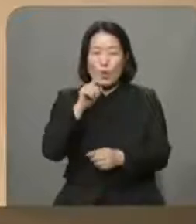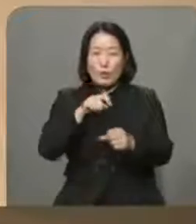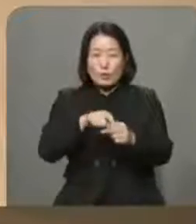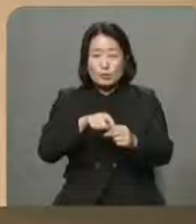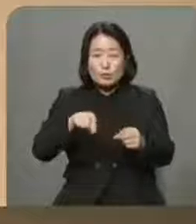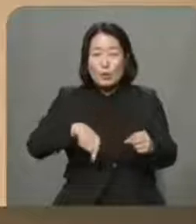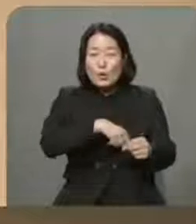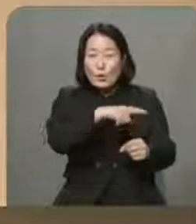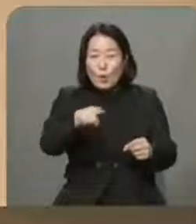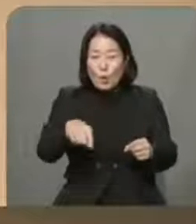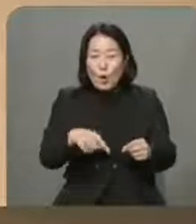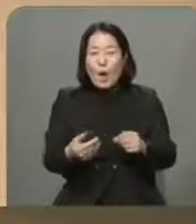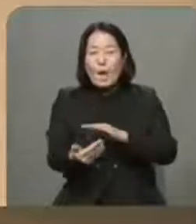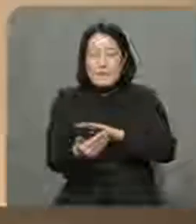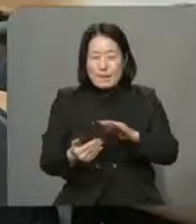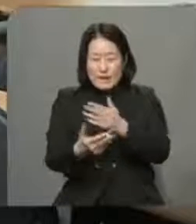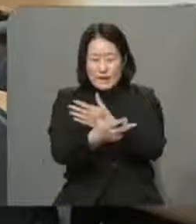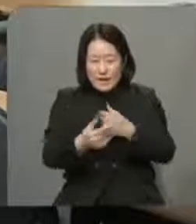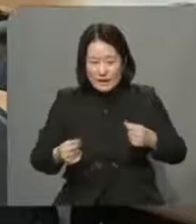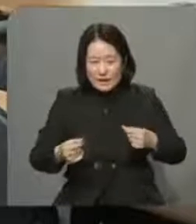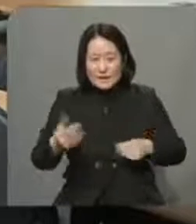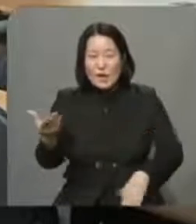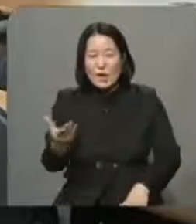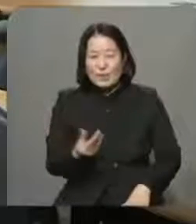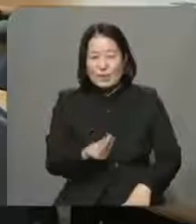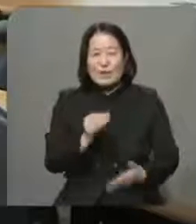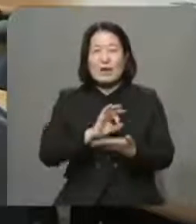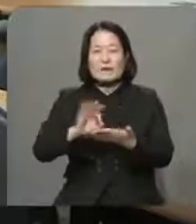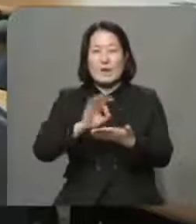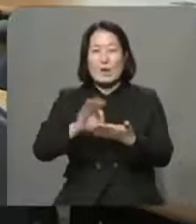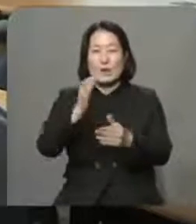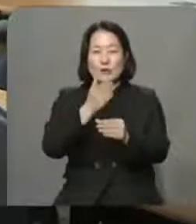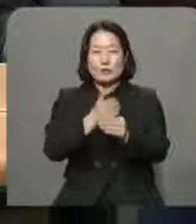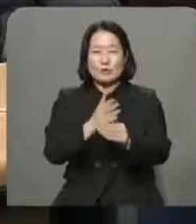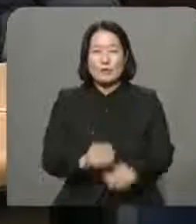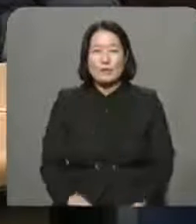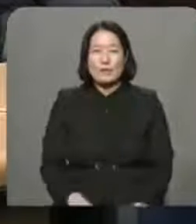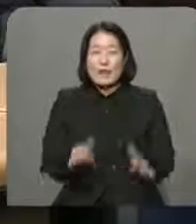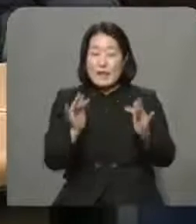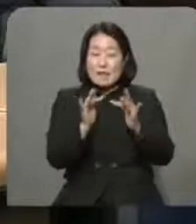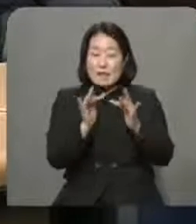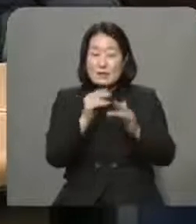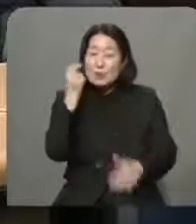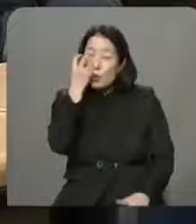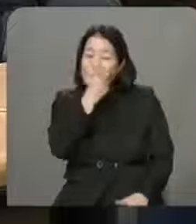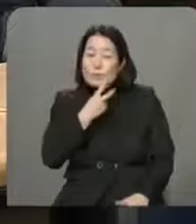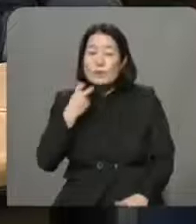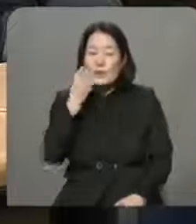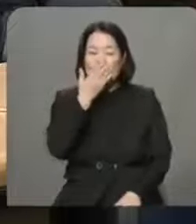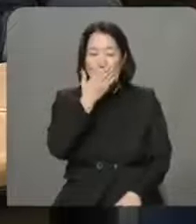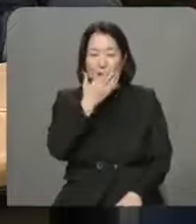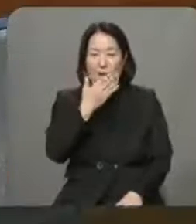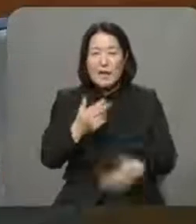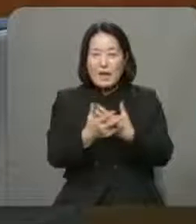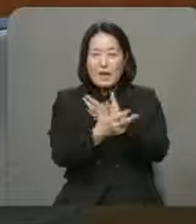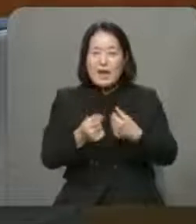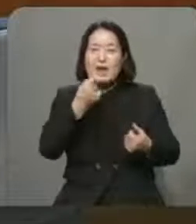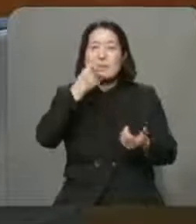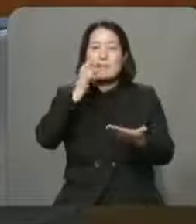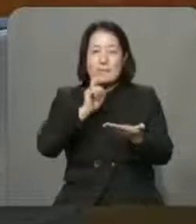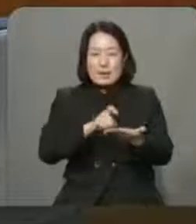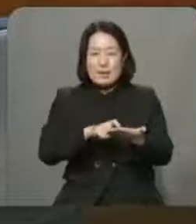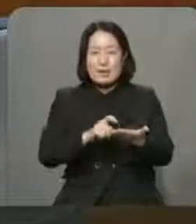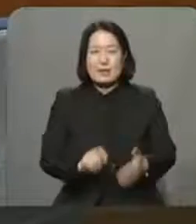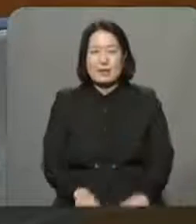공유누리 서비스로 사전에 예약해 빌려 사용하는 겁니다 인터넷으로 검색 가능해 예약이